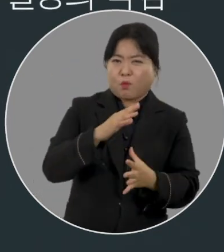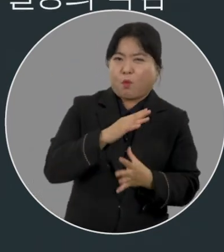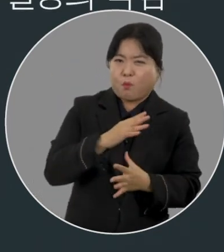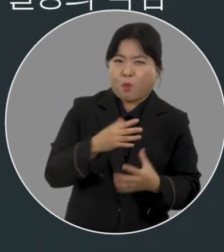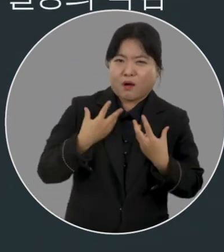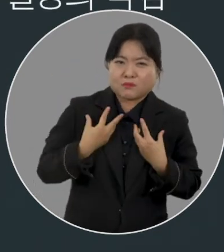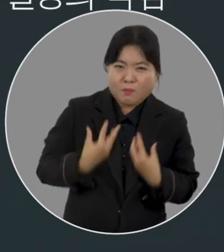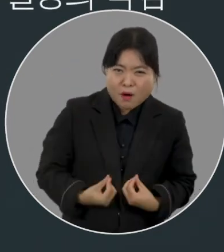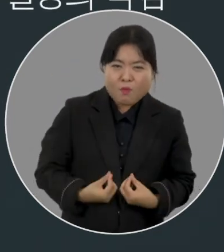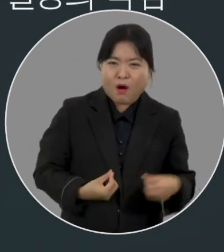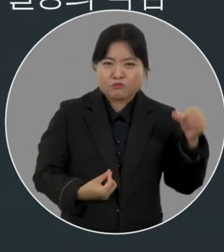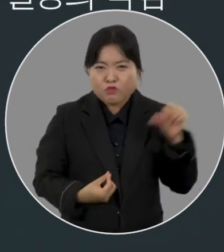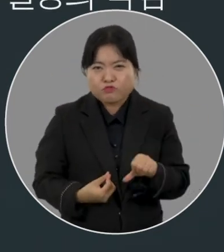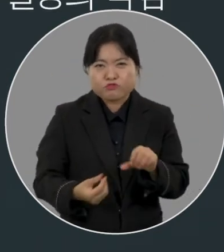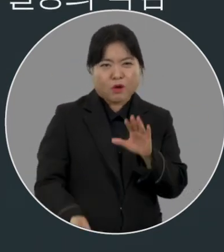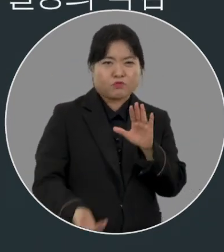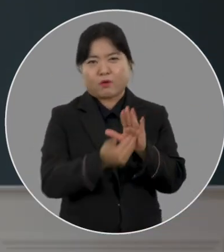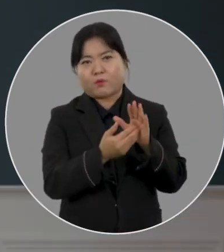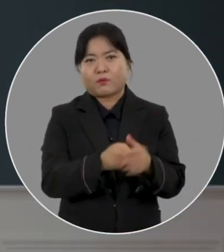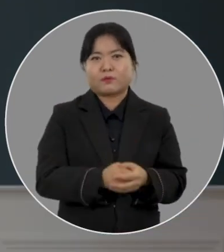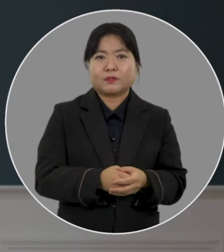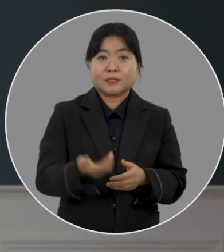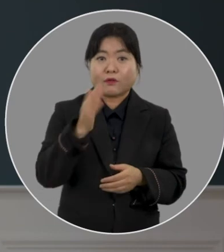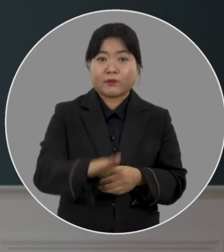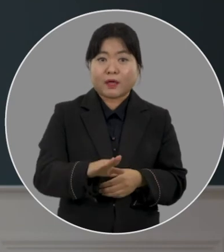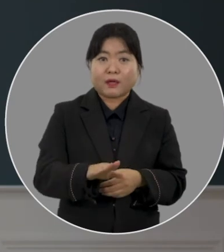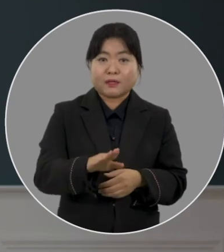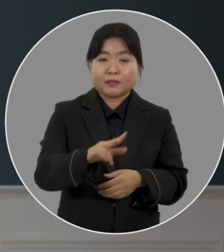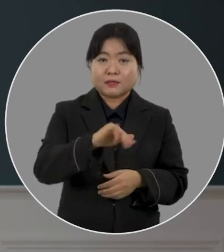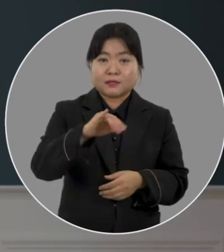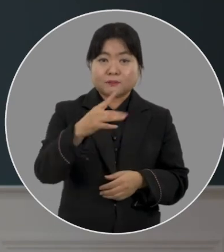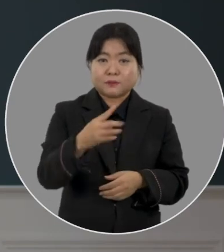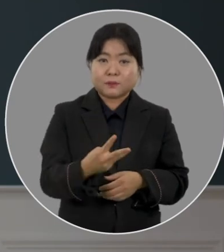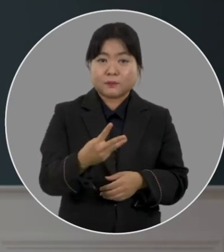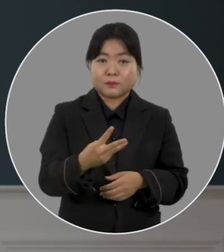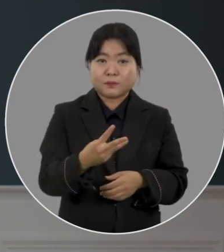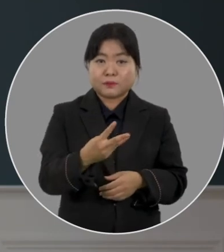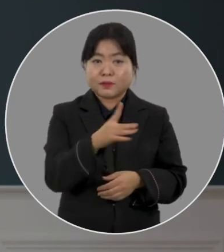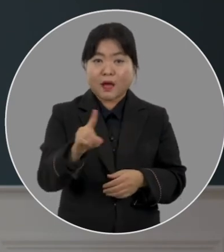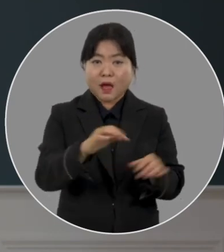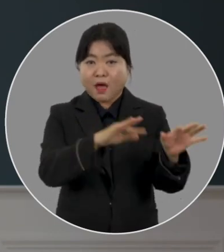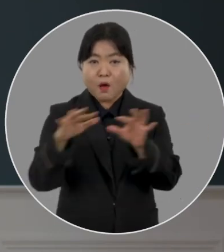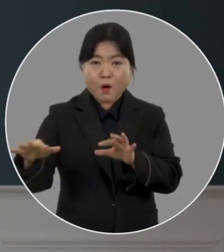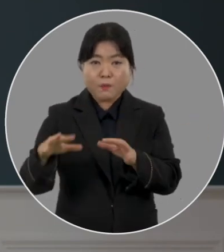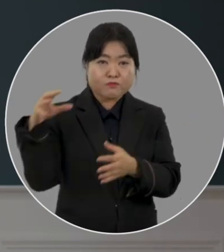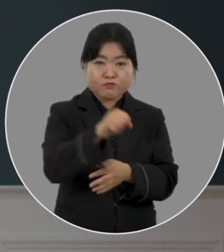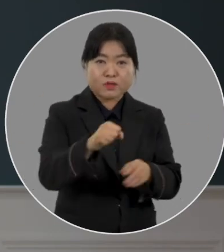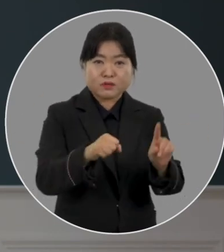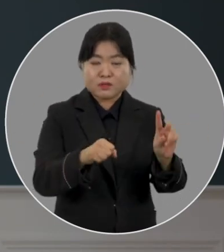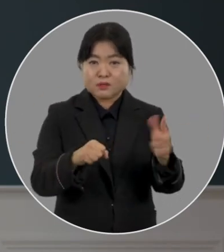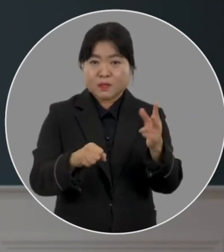공포와 절망과 저주의 극점이었겠죠. 그런데 지브롤터 해협이 뚫리는 711년부터